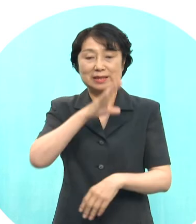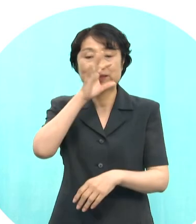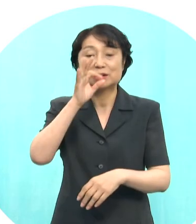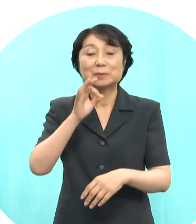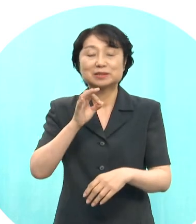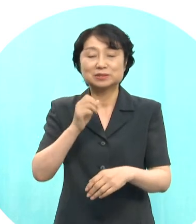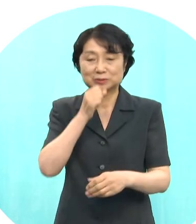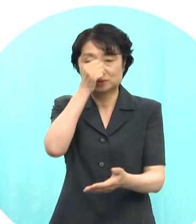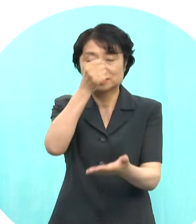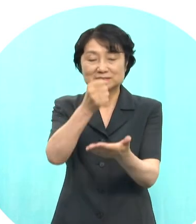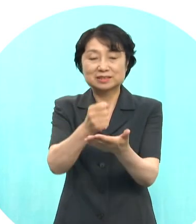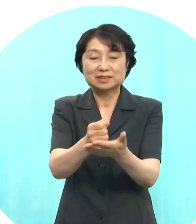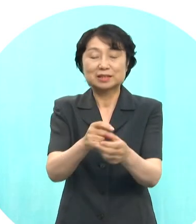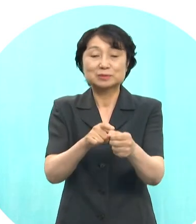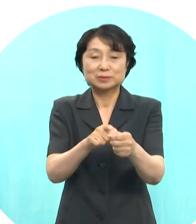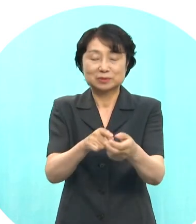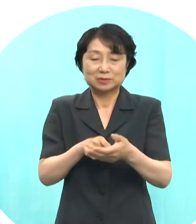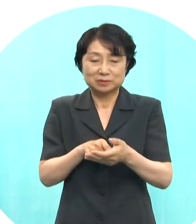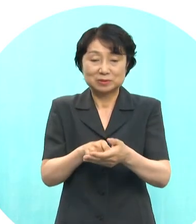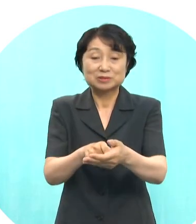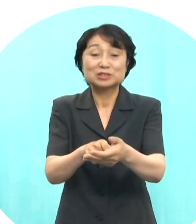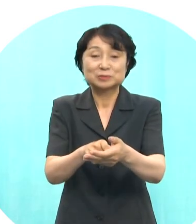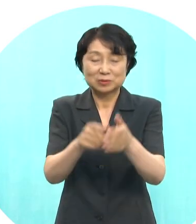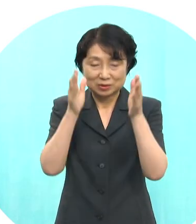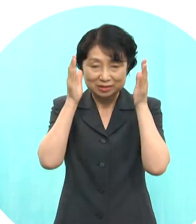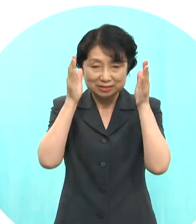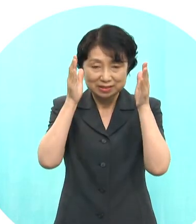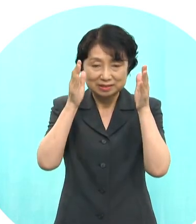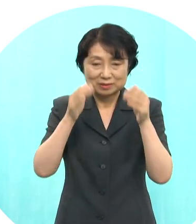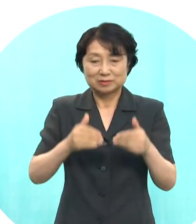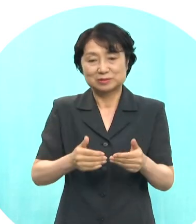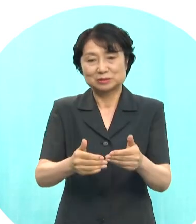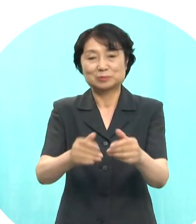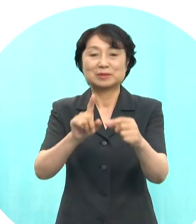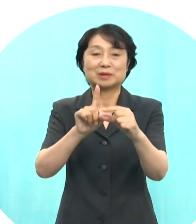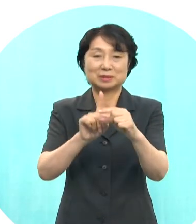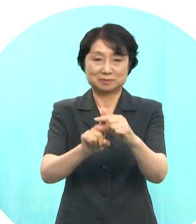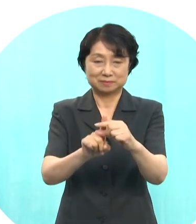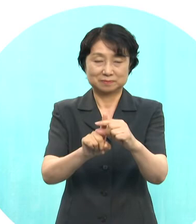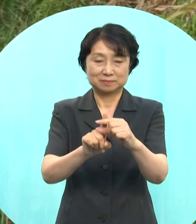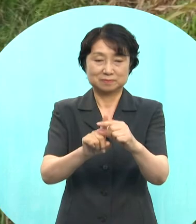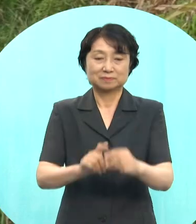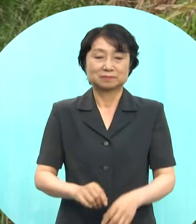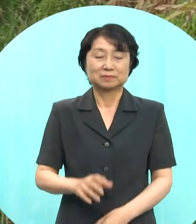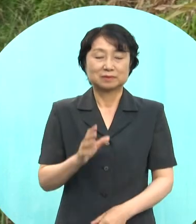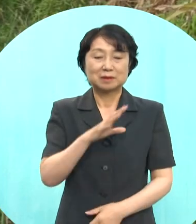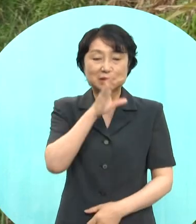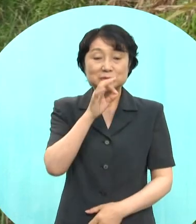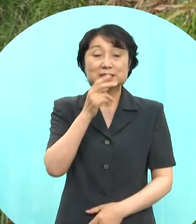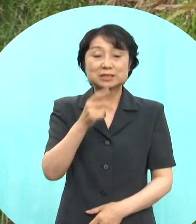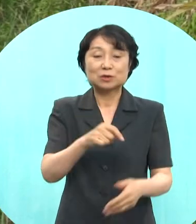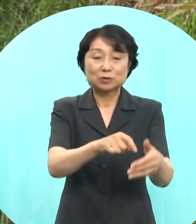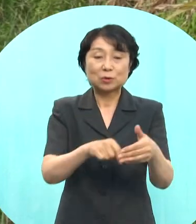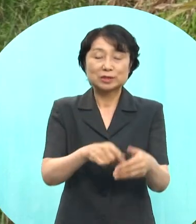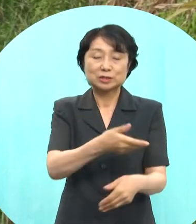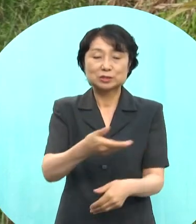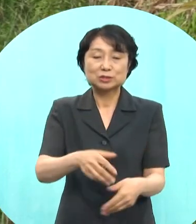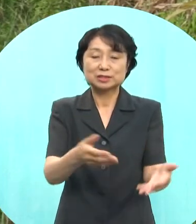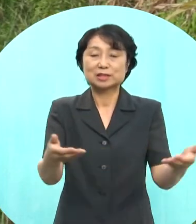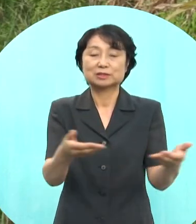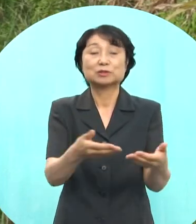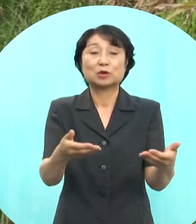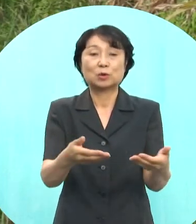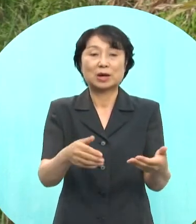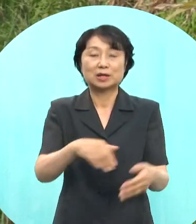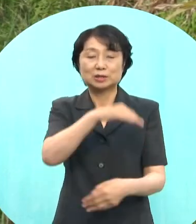山口の実現に向けた取り組みを全力で進めています。 山口市の農